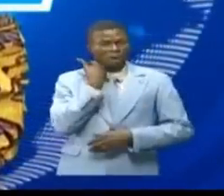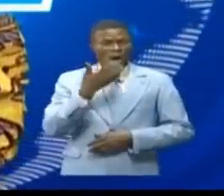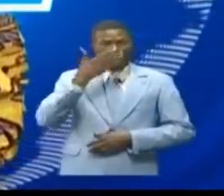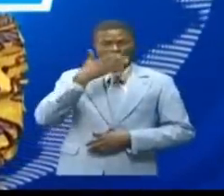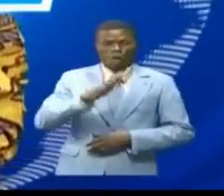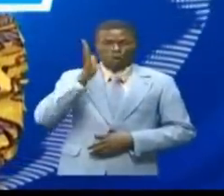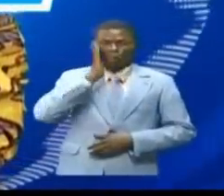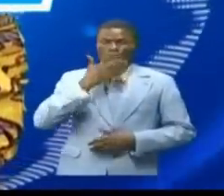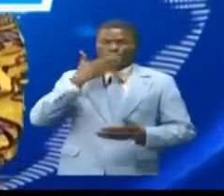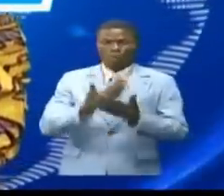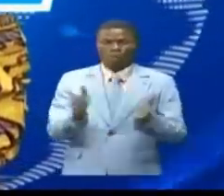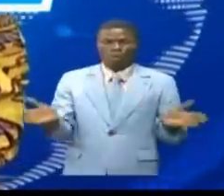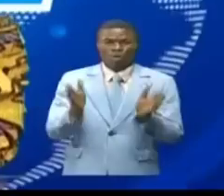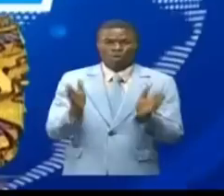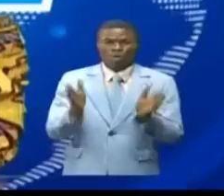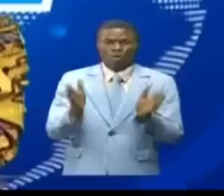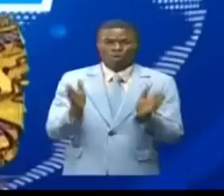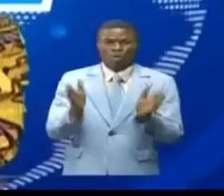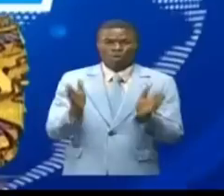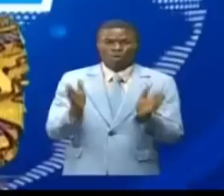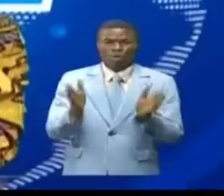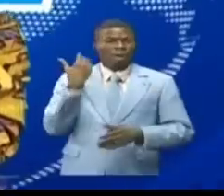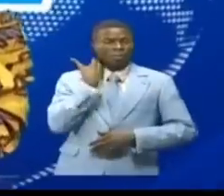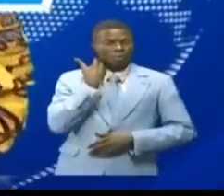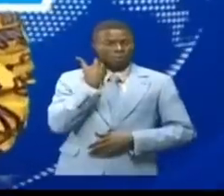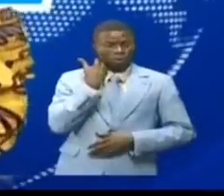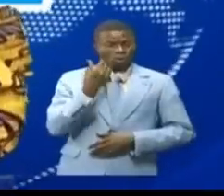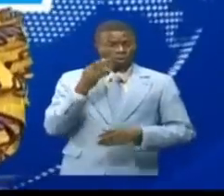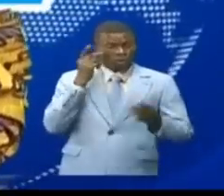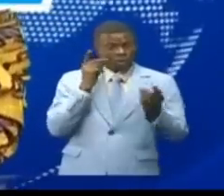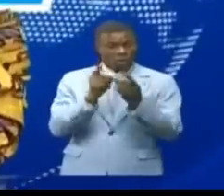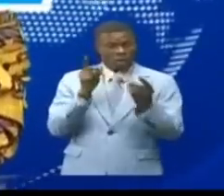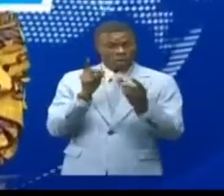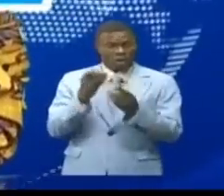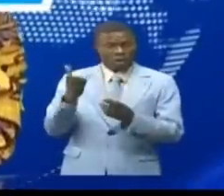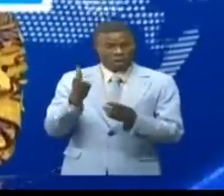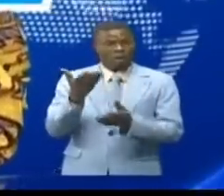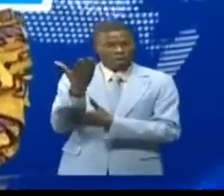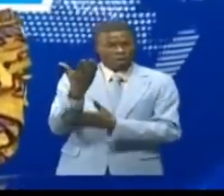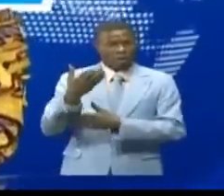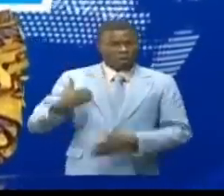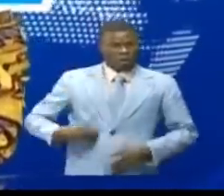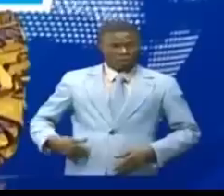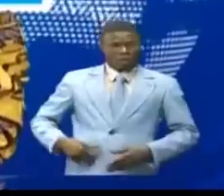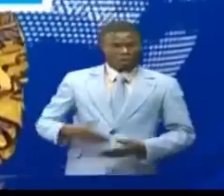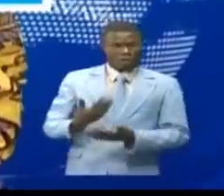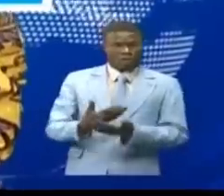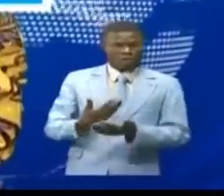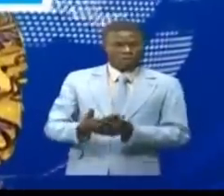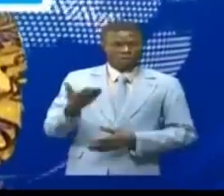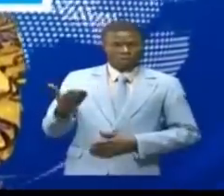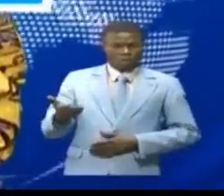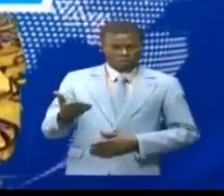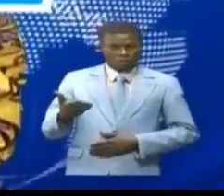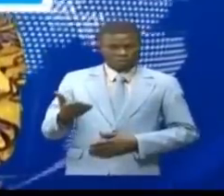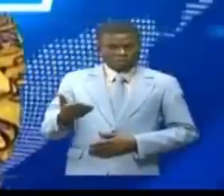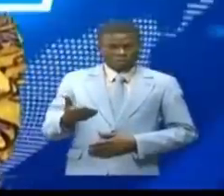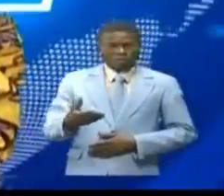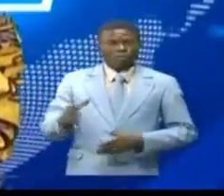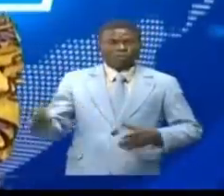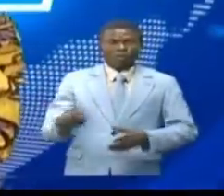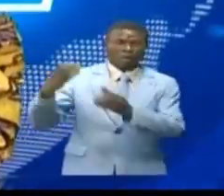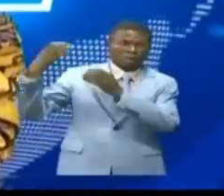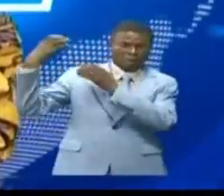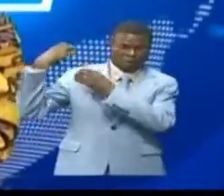de Tshikagi présentant des pathologies qui nécessitent les interventions chirurgicales sont prises en